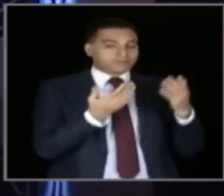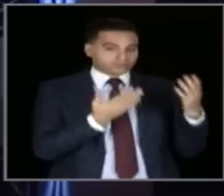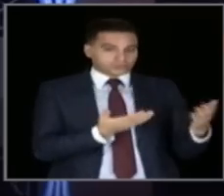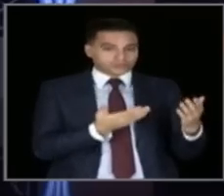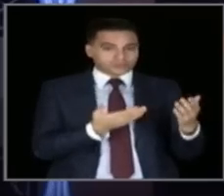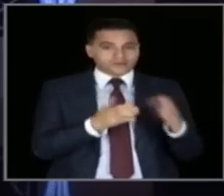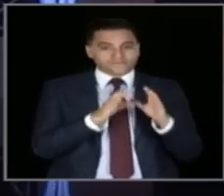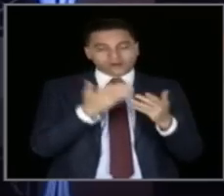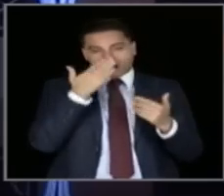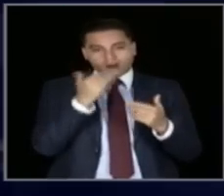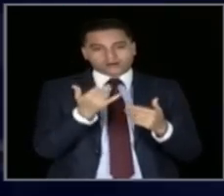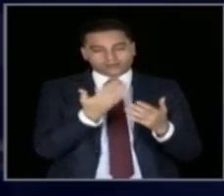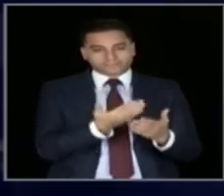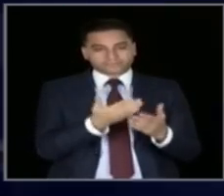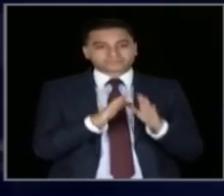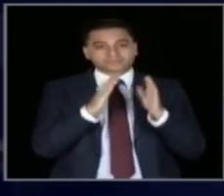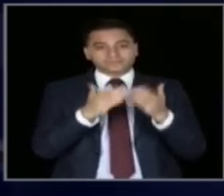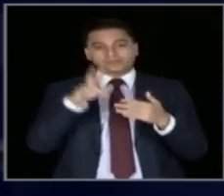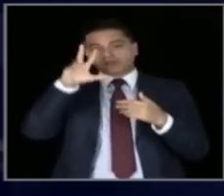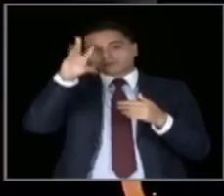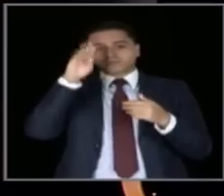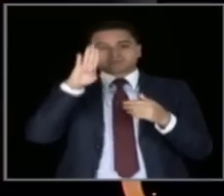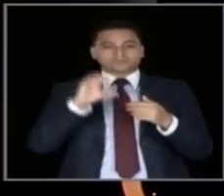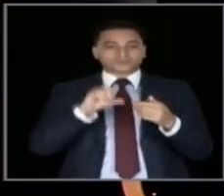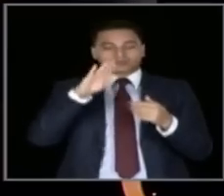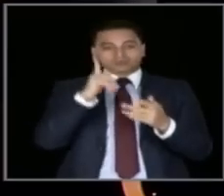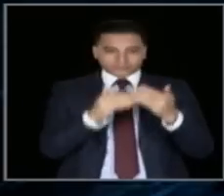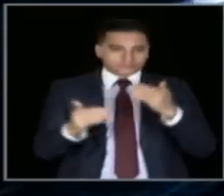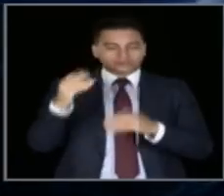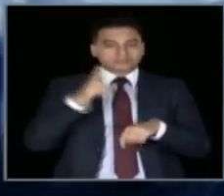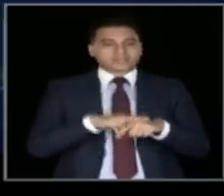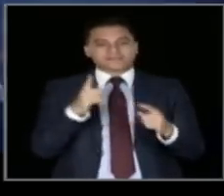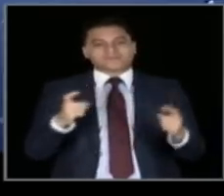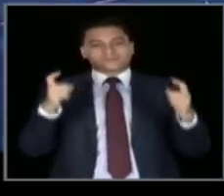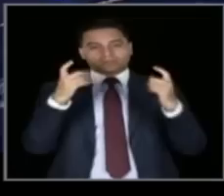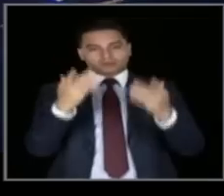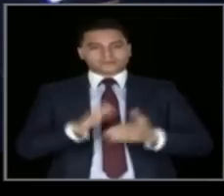115 العرام. الهكسوس رجعتوا تاني في المباراة.